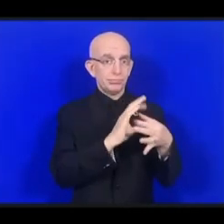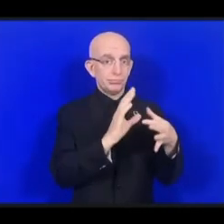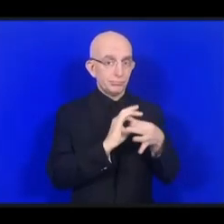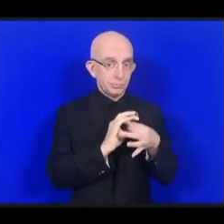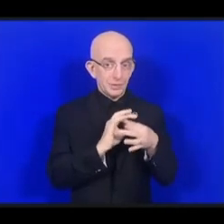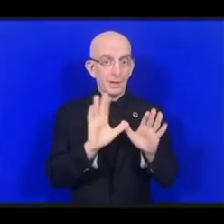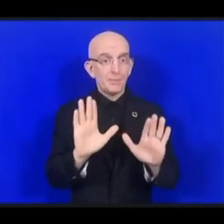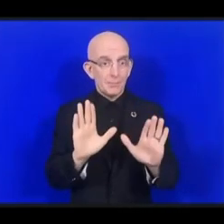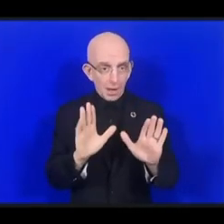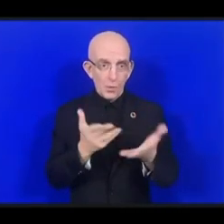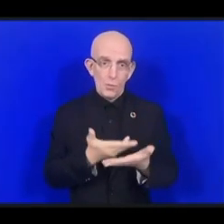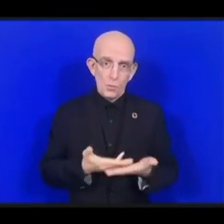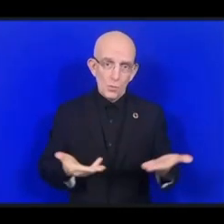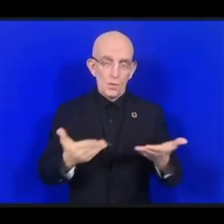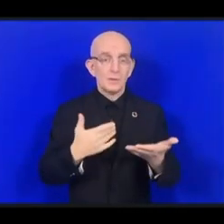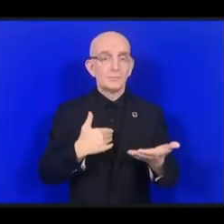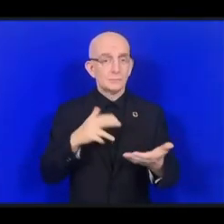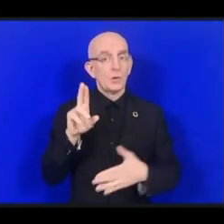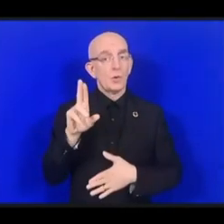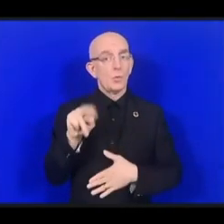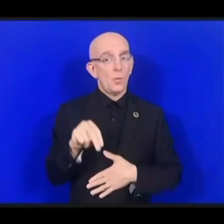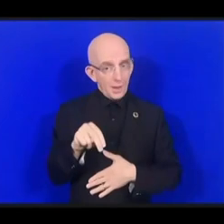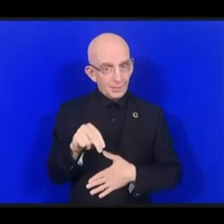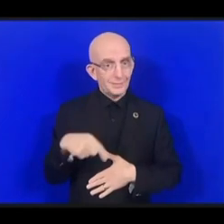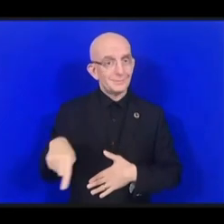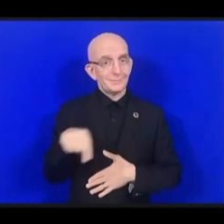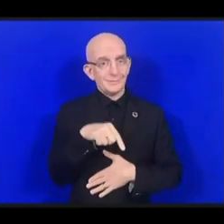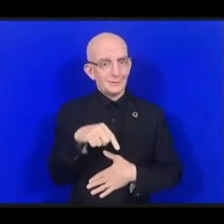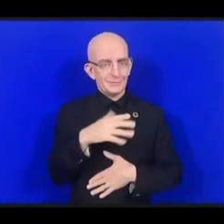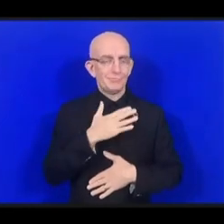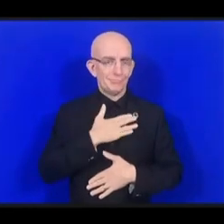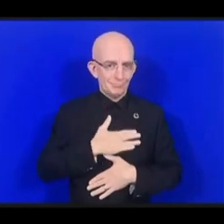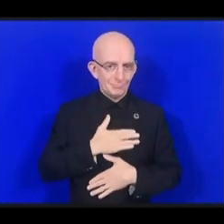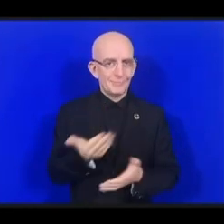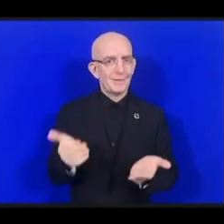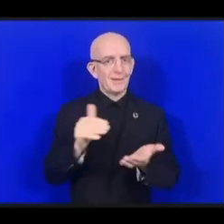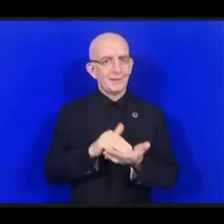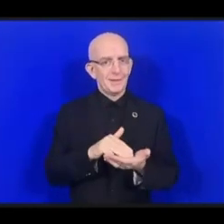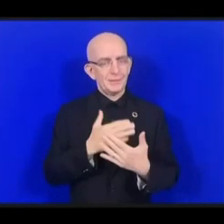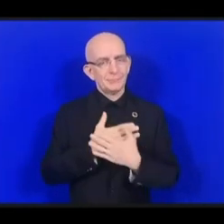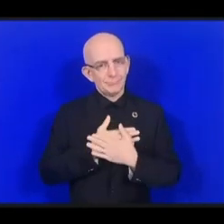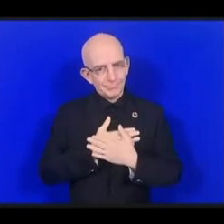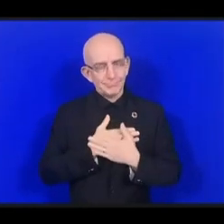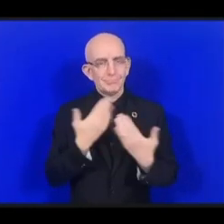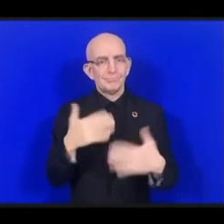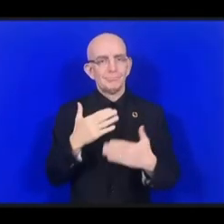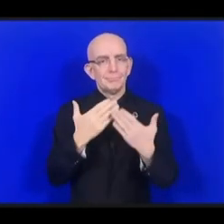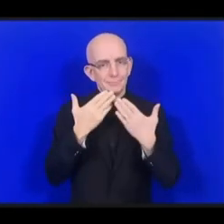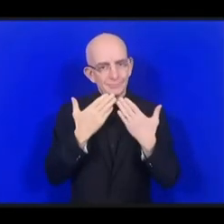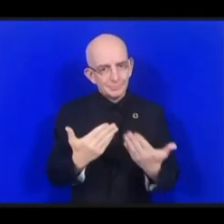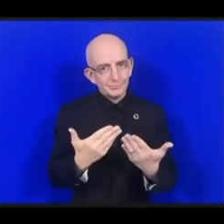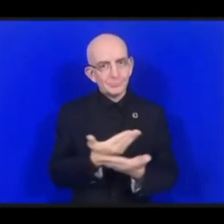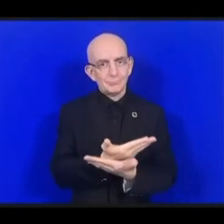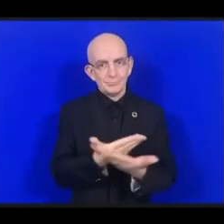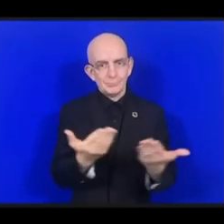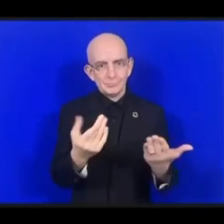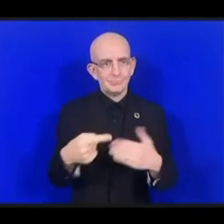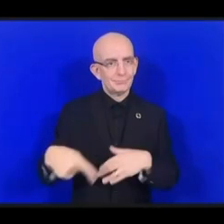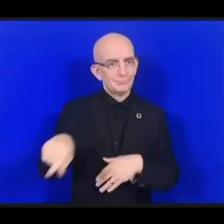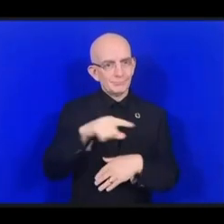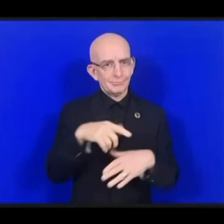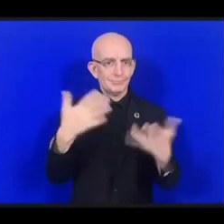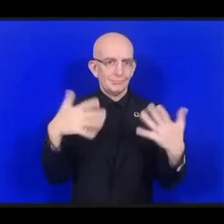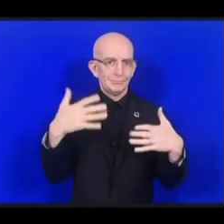国日本政府の大関大な表なしに対して改めて多大な感謝の意を